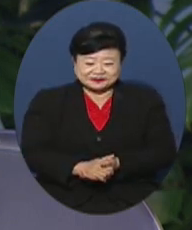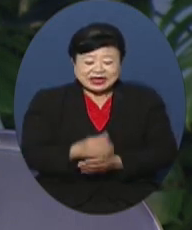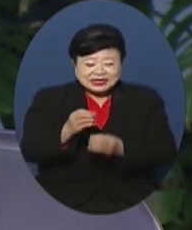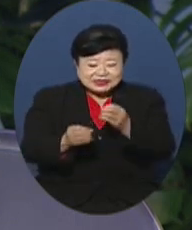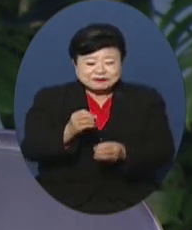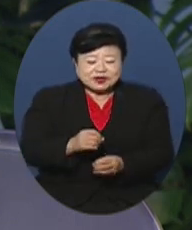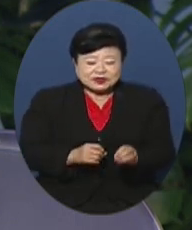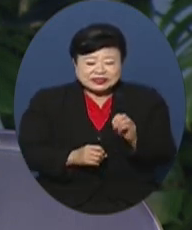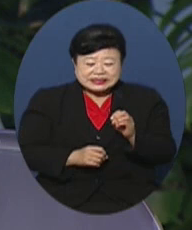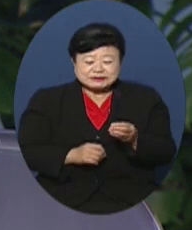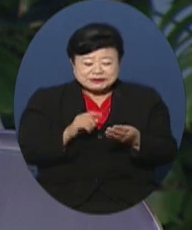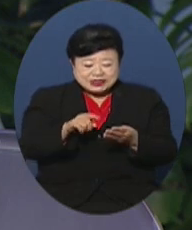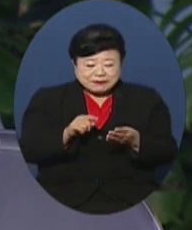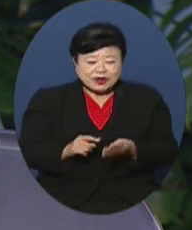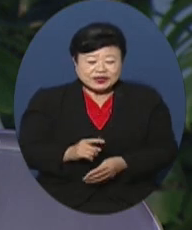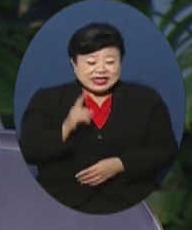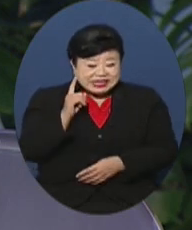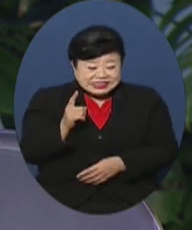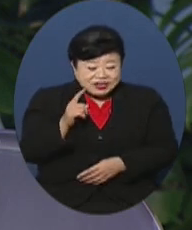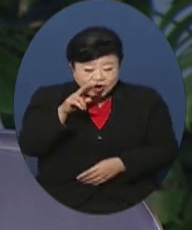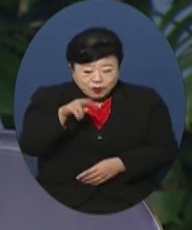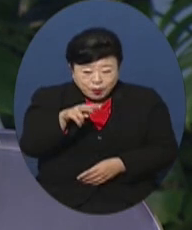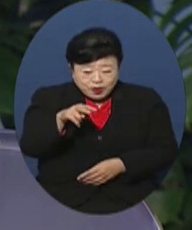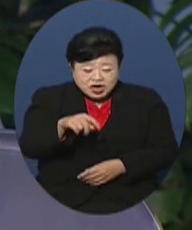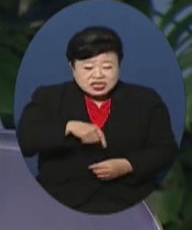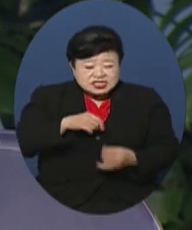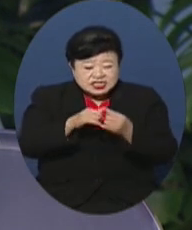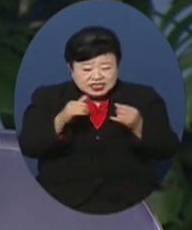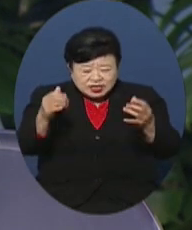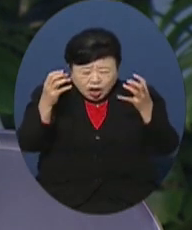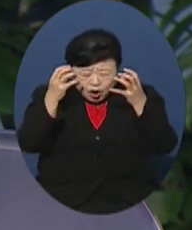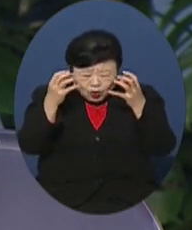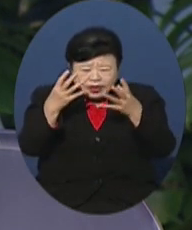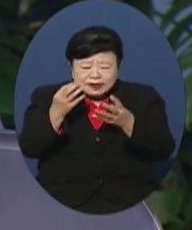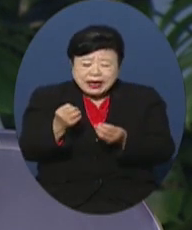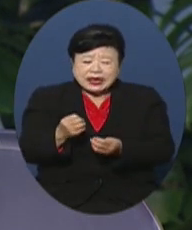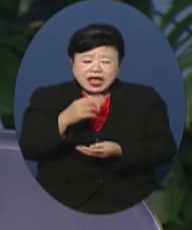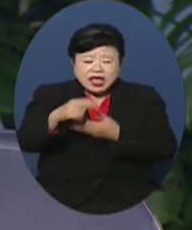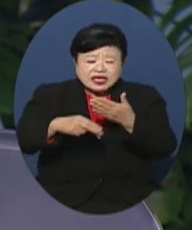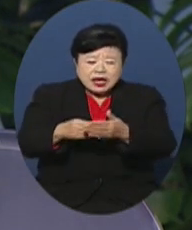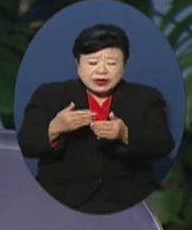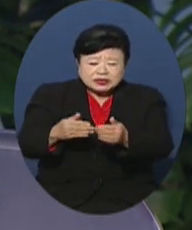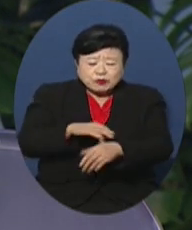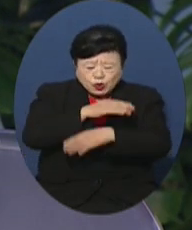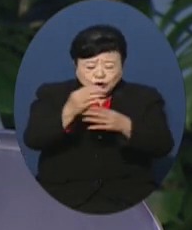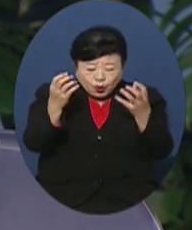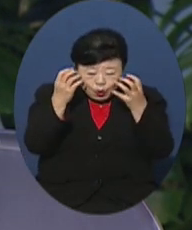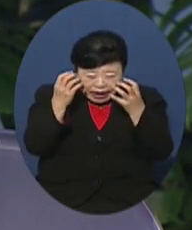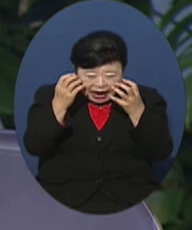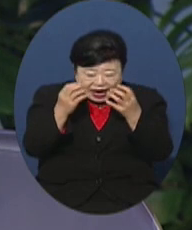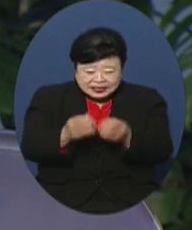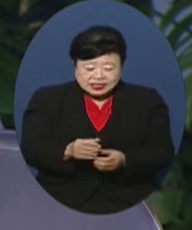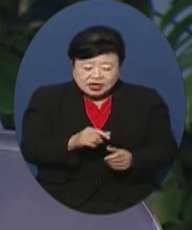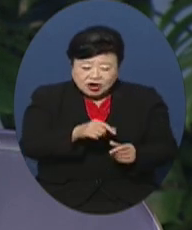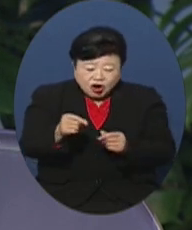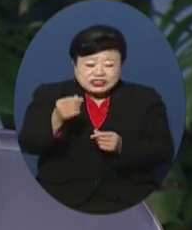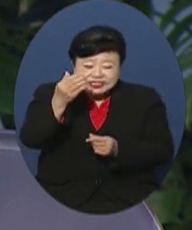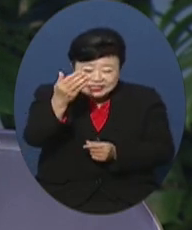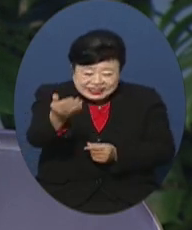시편 34편 19절은 의인은 고난이 많으나 야훼께서 그의 모든